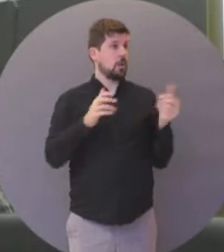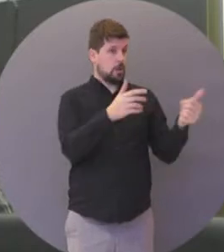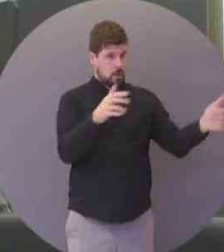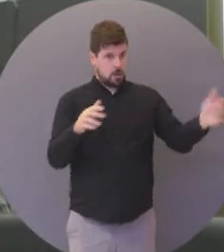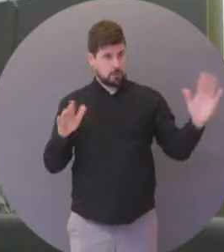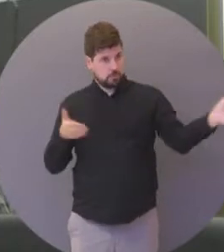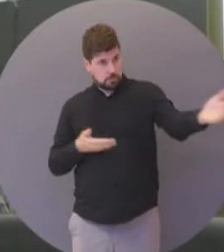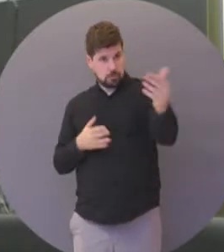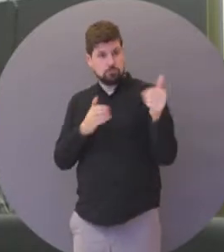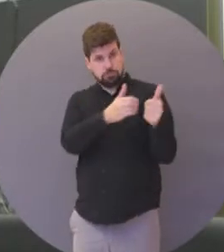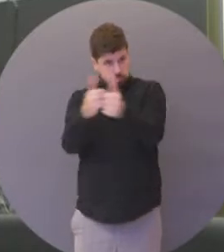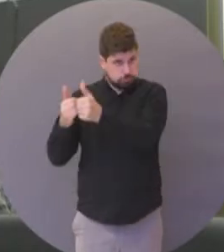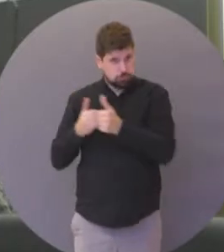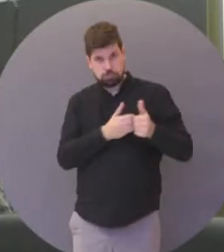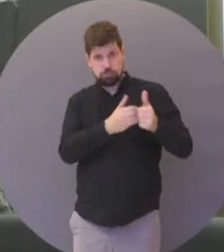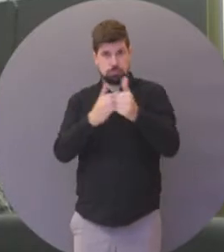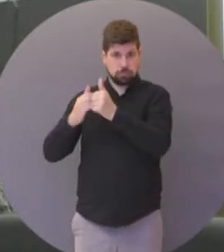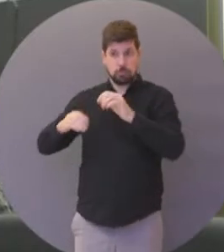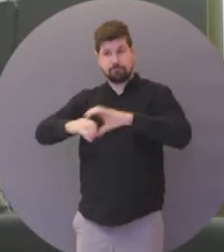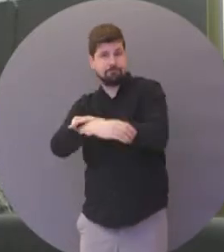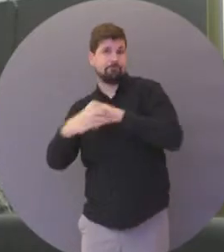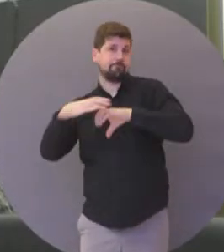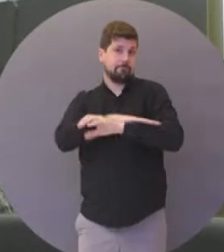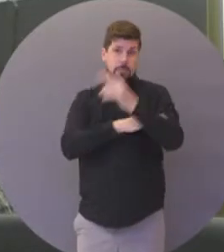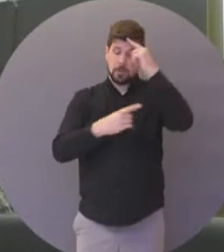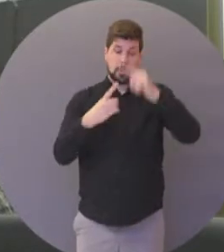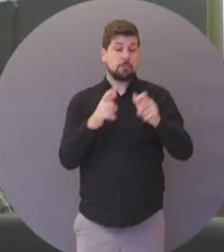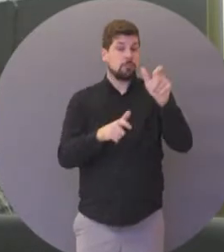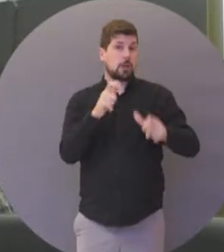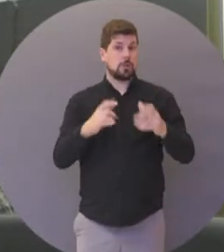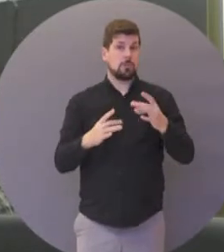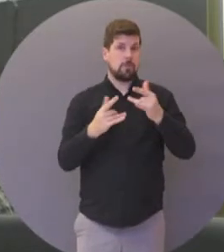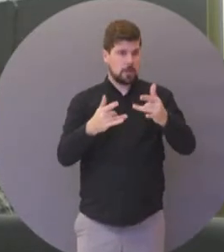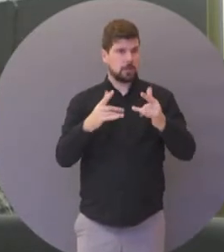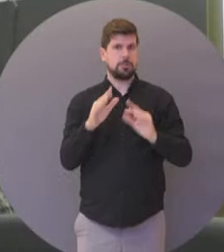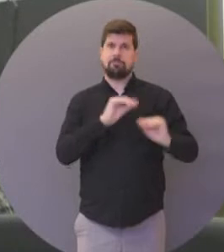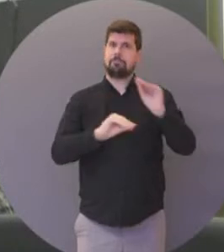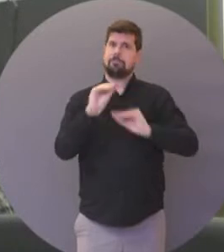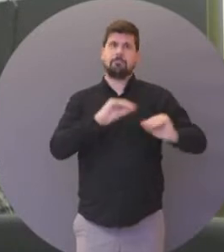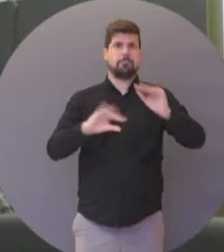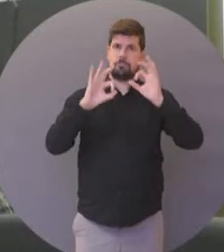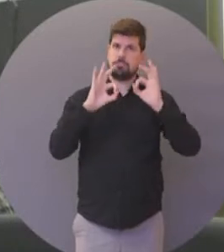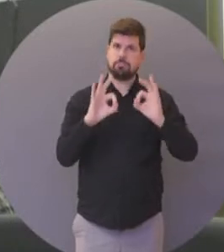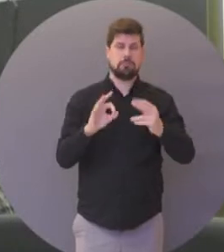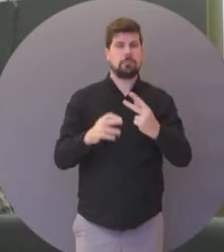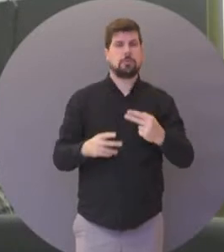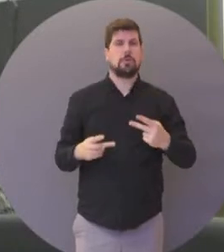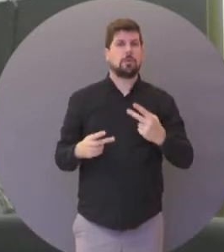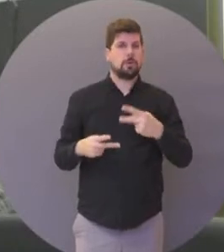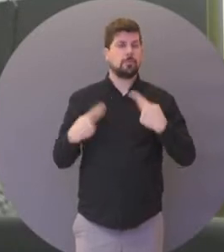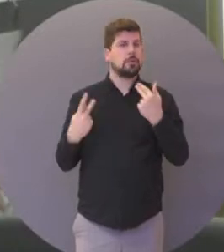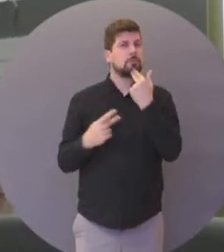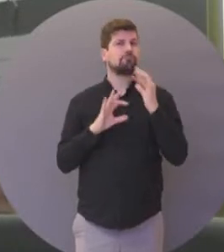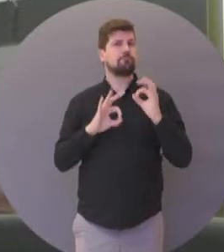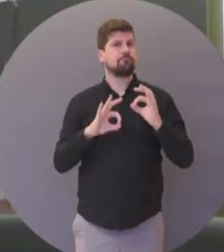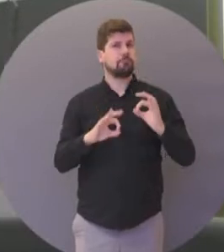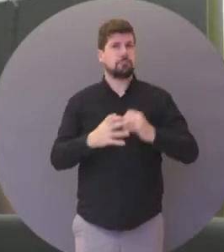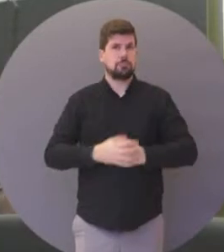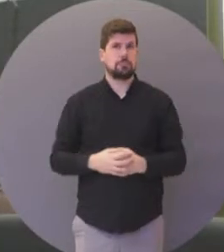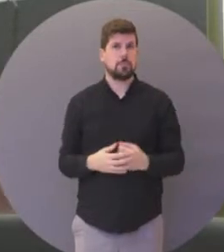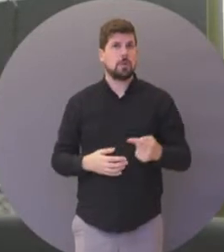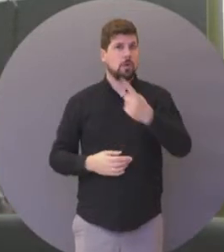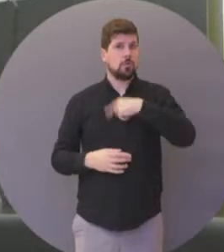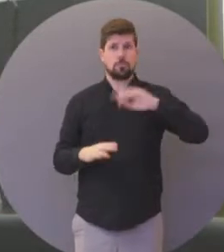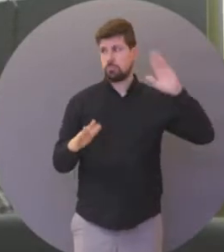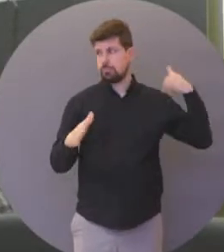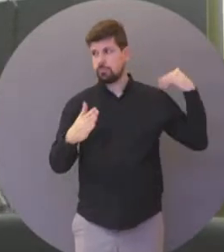la qualité de vie des plus fragiles un autre niveau comme pour un grand nombre de nos politiques publiques nous faisons ce que nous avons toujours dit